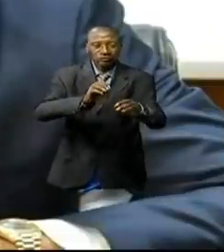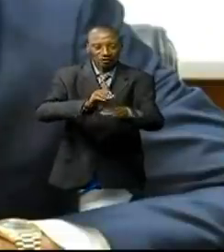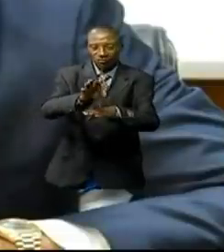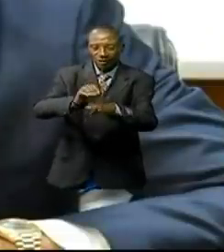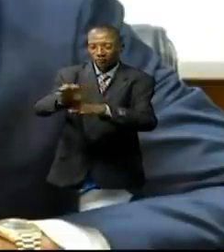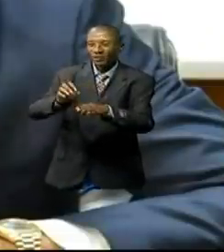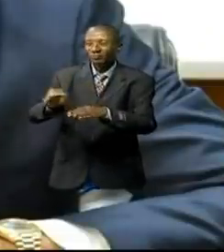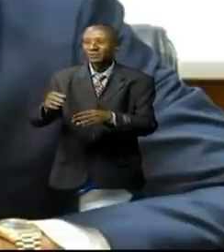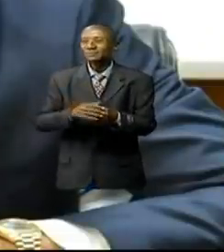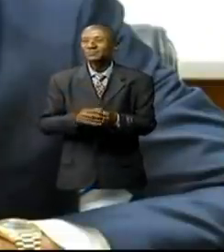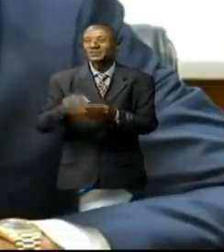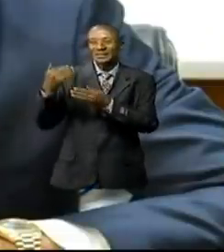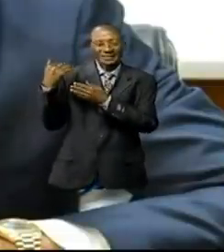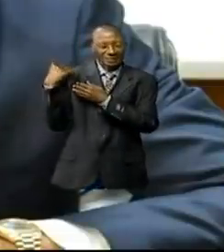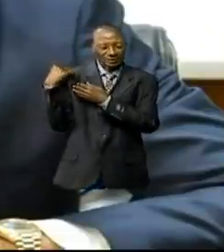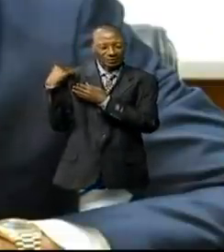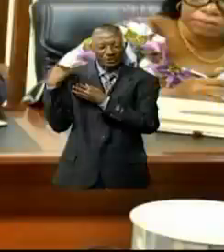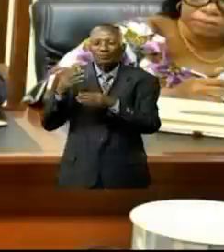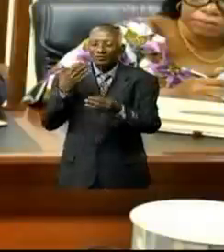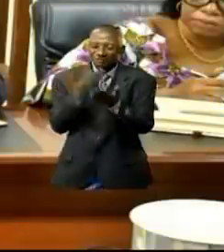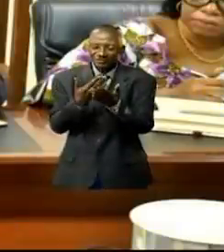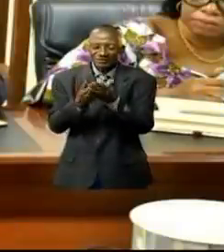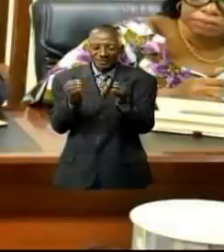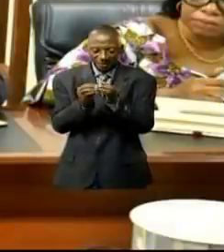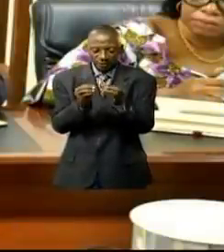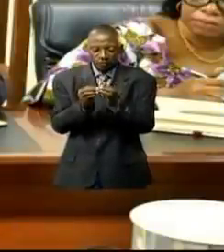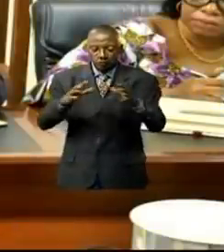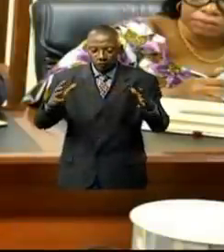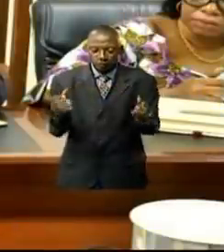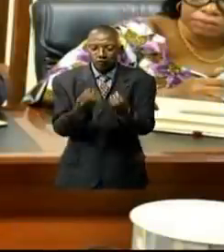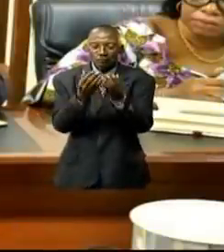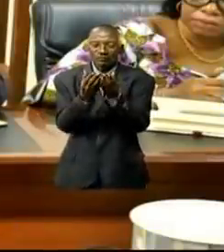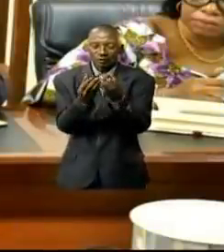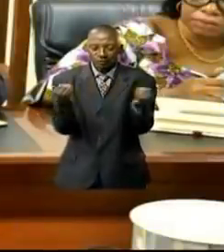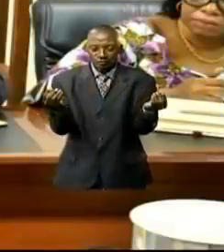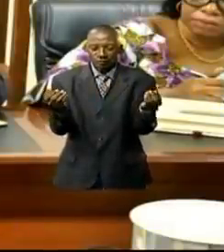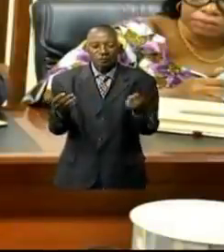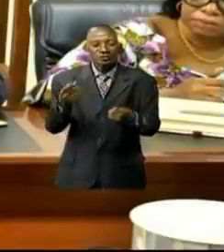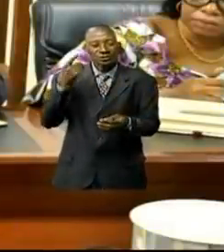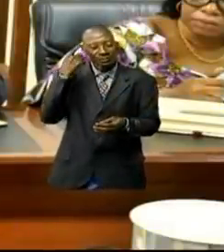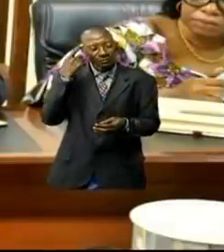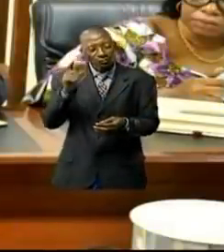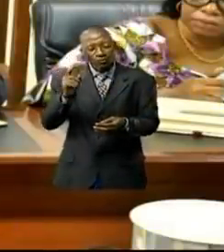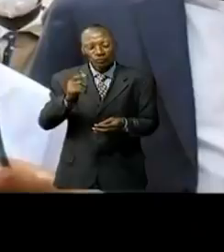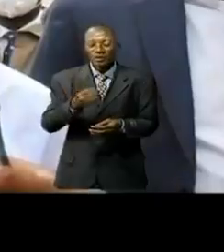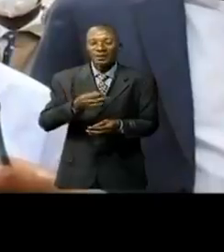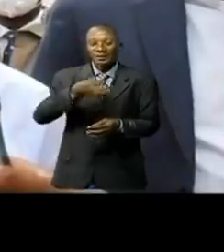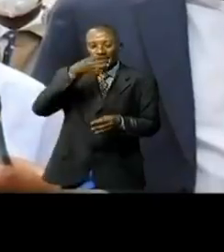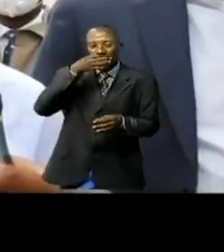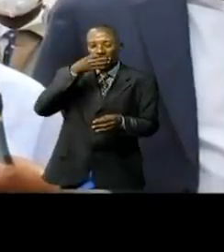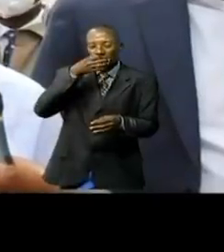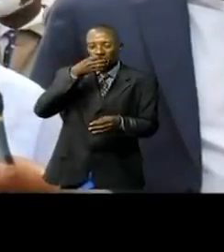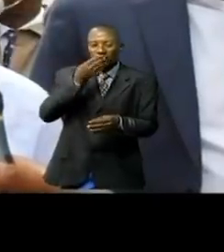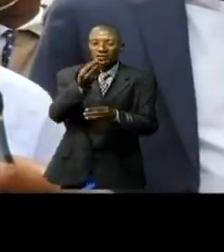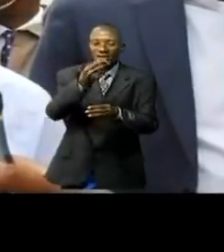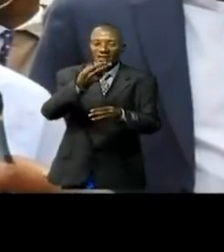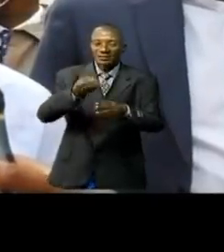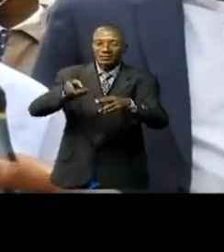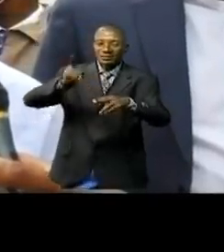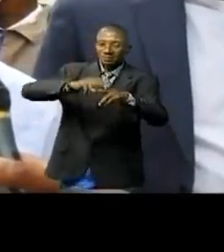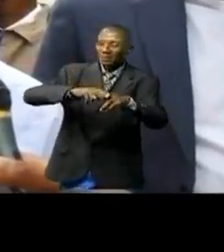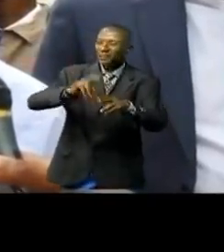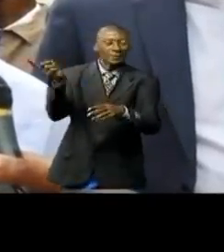concert pour trouver une solution en vue d'endiguer une hausse probable du prix des carburants au niveau mondial. Les